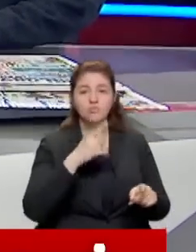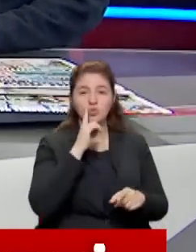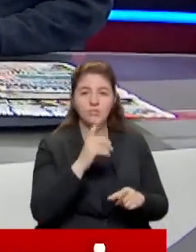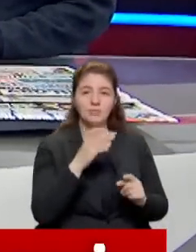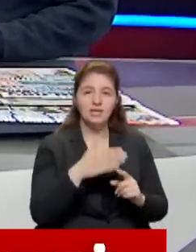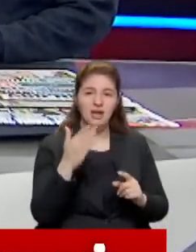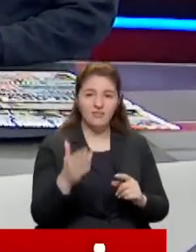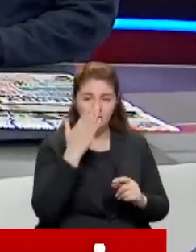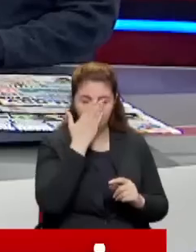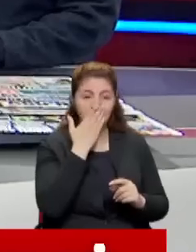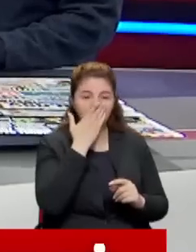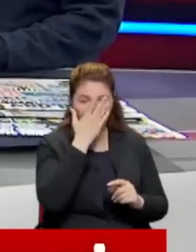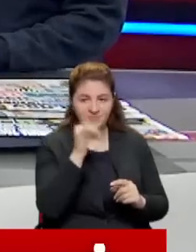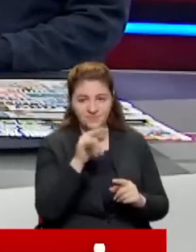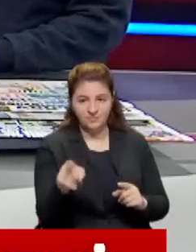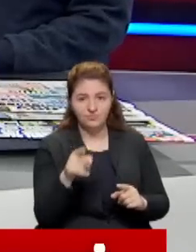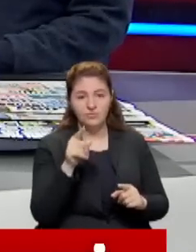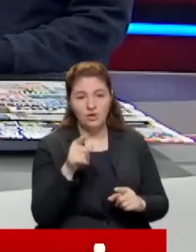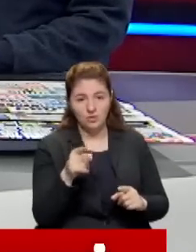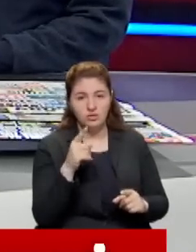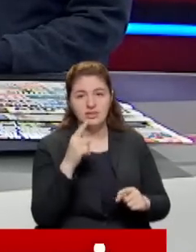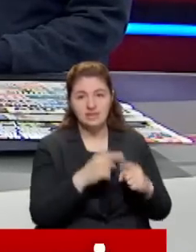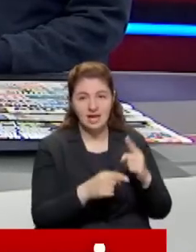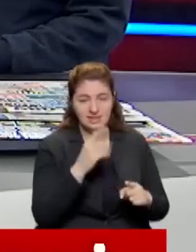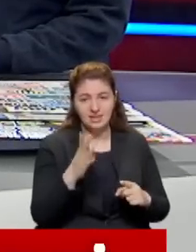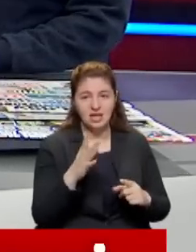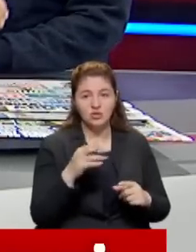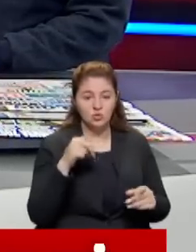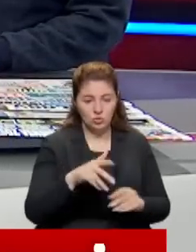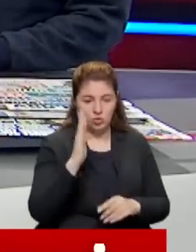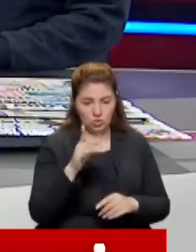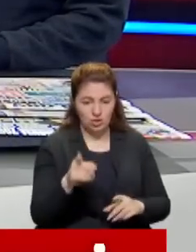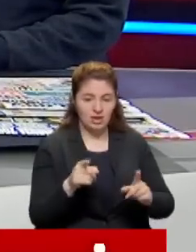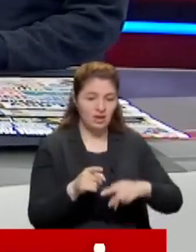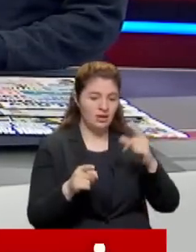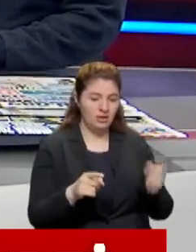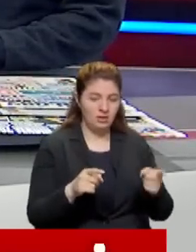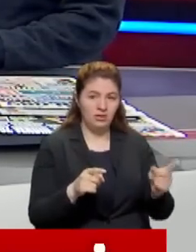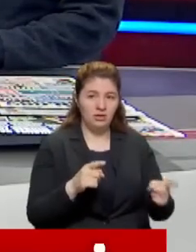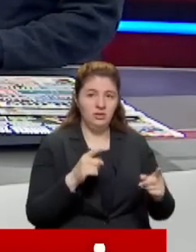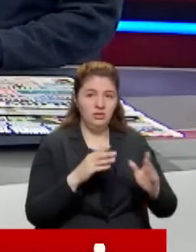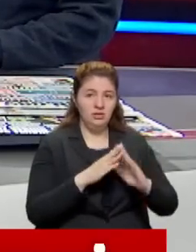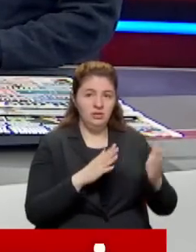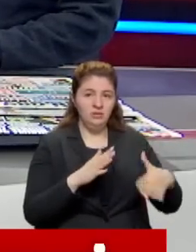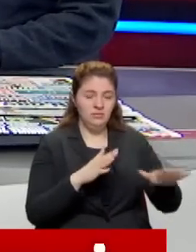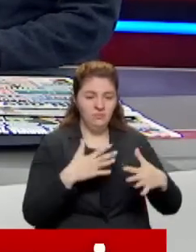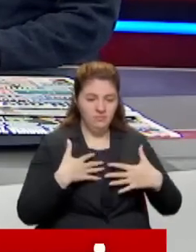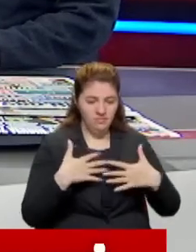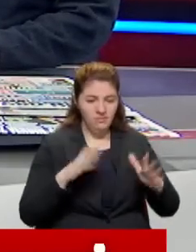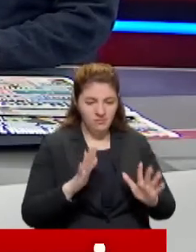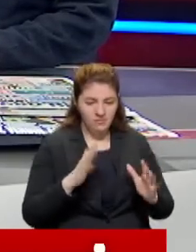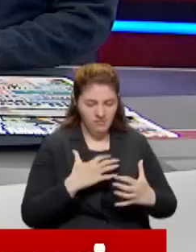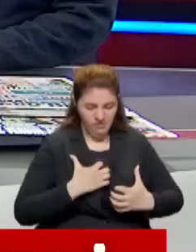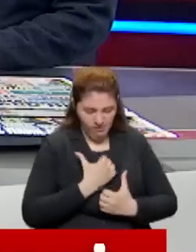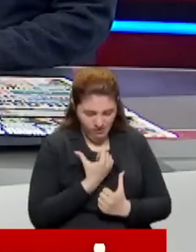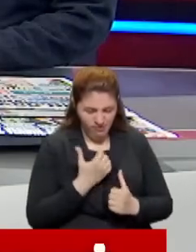bir tarafta Muharrem İnce, işte onun siyaseten yürüdüğü yol. Diğer tarafta muhalefetteki heyecan ama